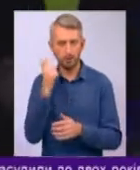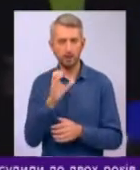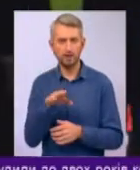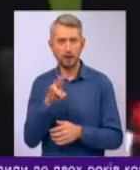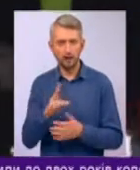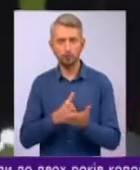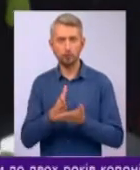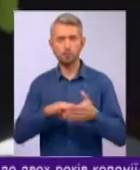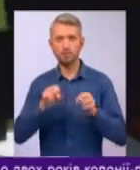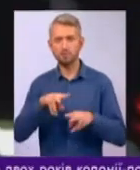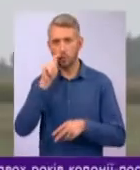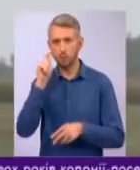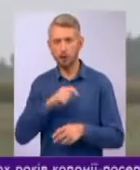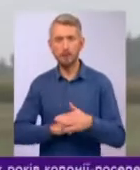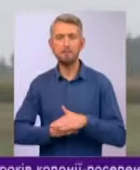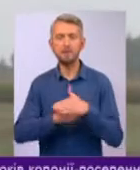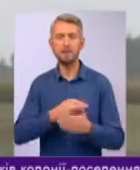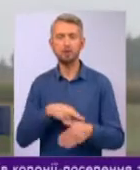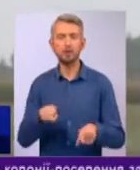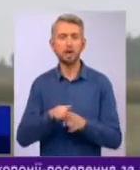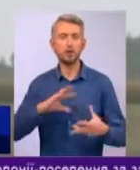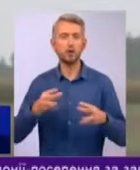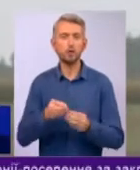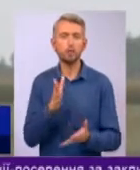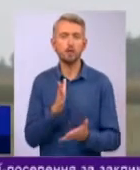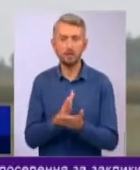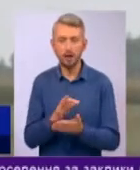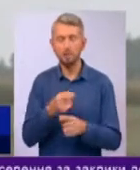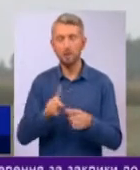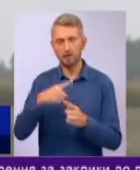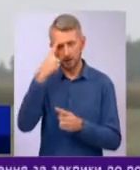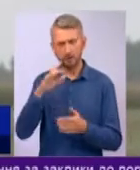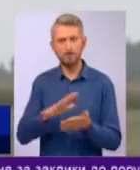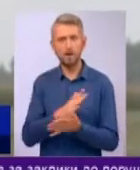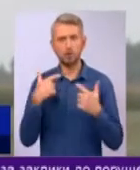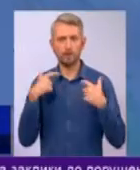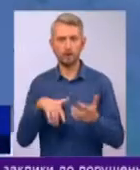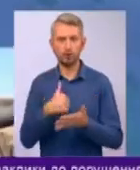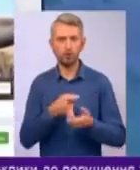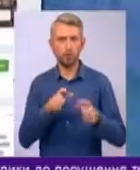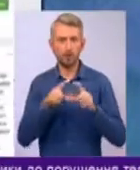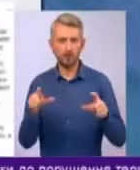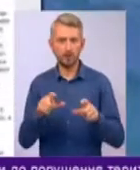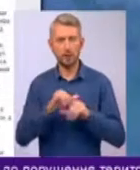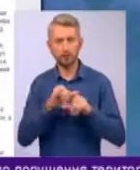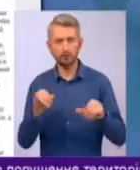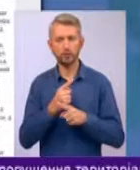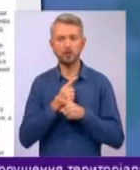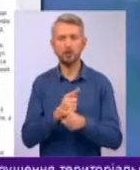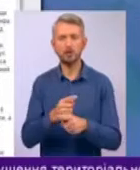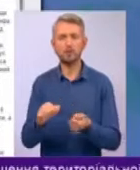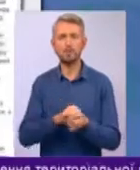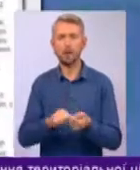Службі безпеки України. Підстави для таких висновків є. Про це заявив прес-офіцер Головного управління розвитку та супроводження